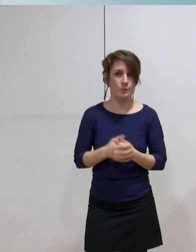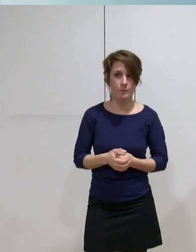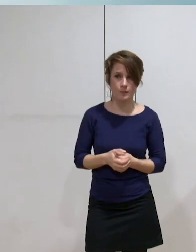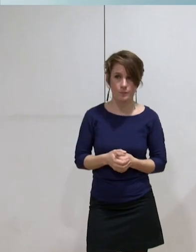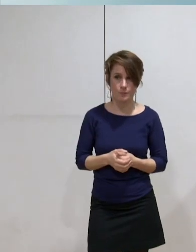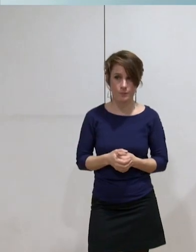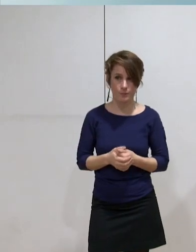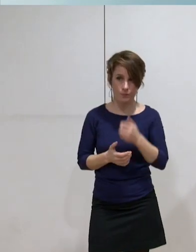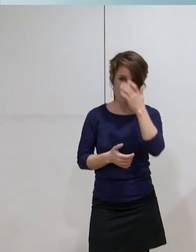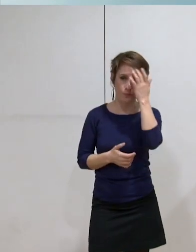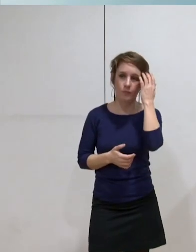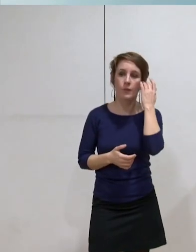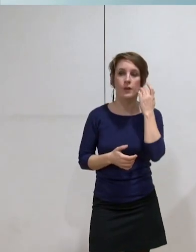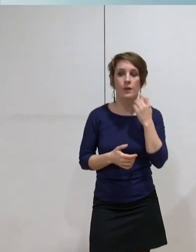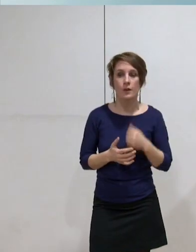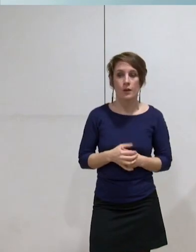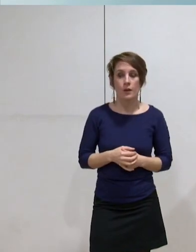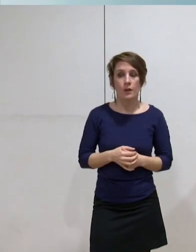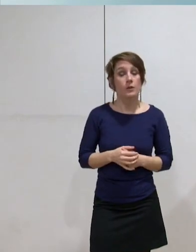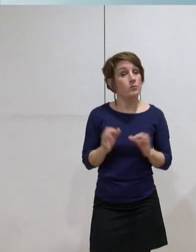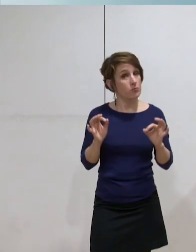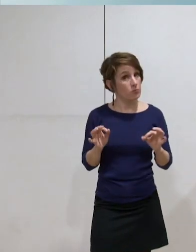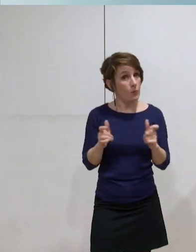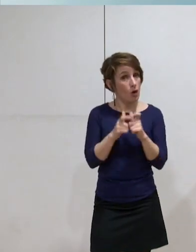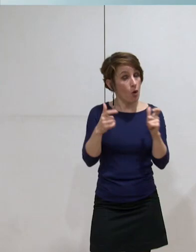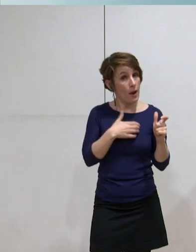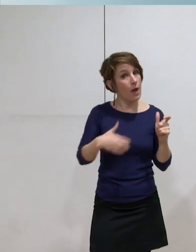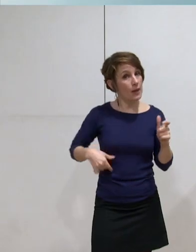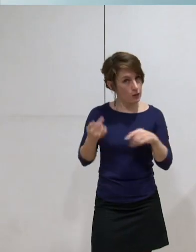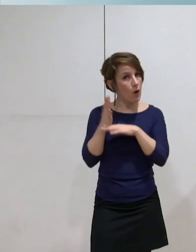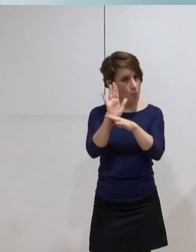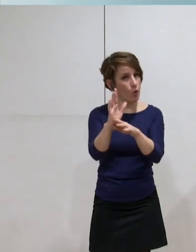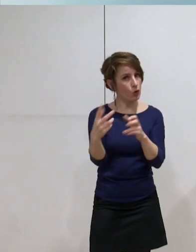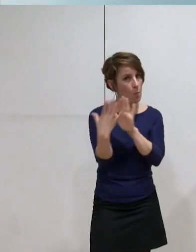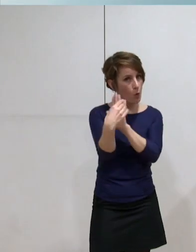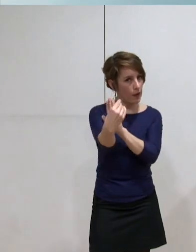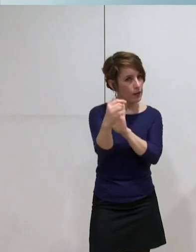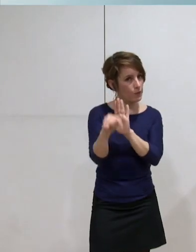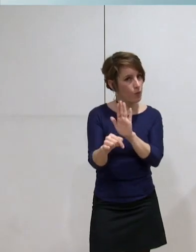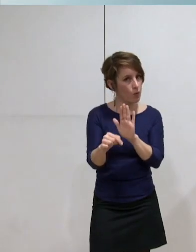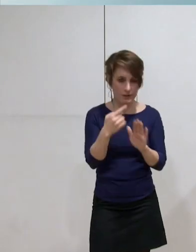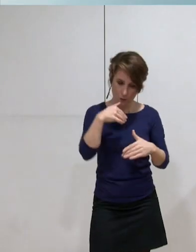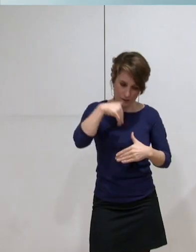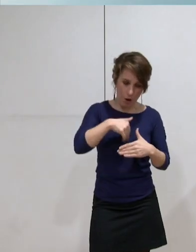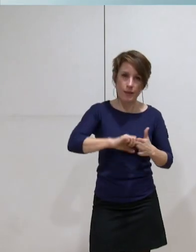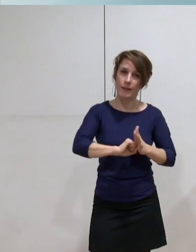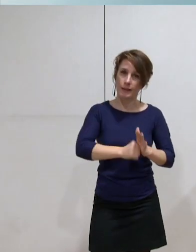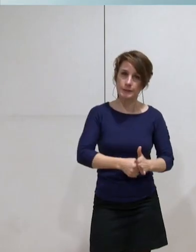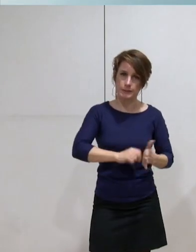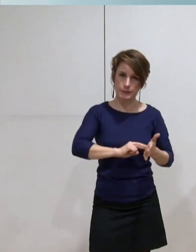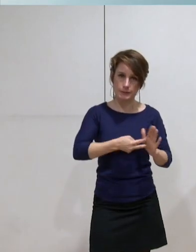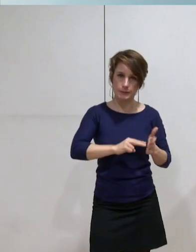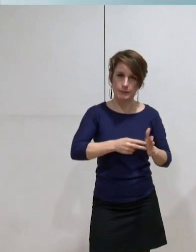élus la collectivité se doit en effet de montrer l'exemple en appliquant en interne la rigueur de gestion